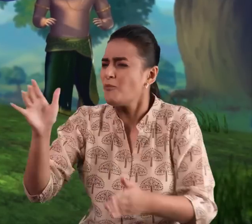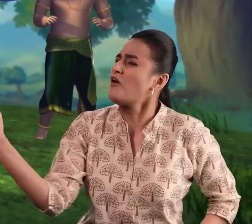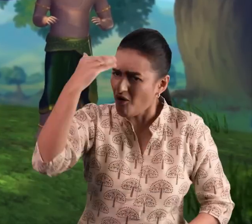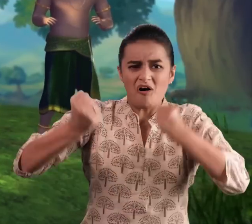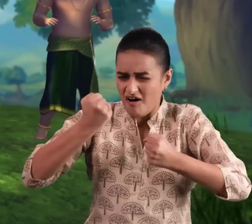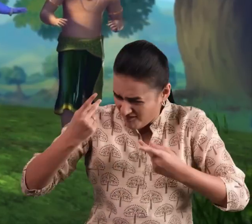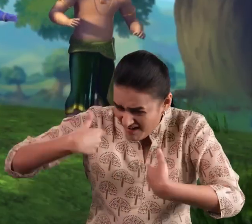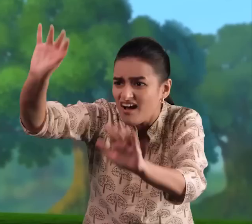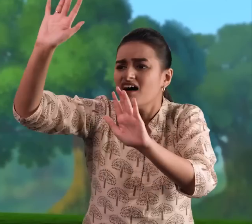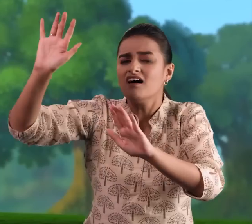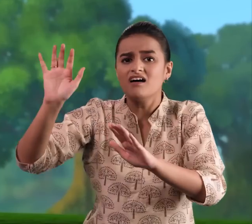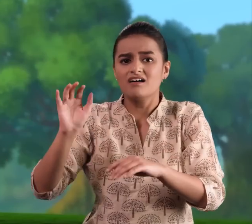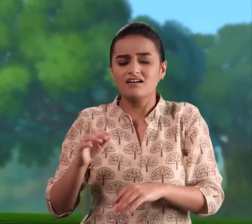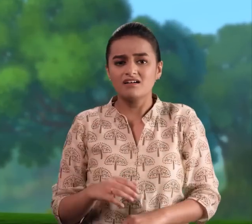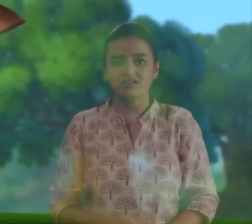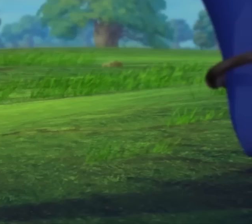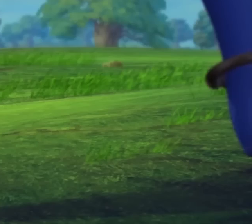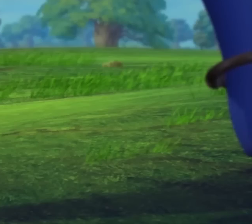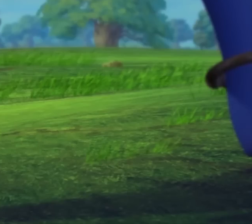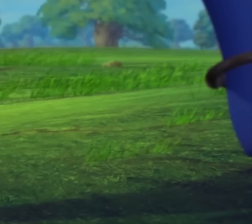को बचाओ और यहाँ से भागो जल्दी।